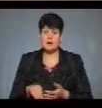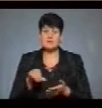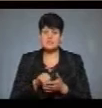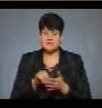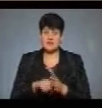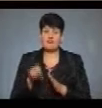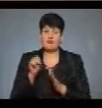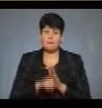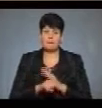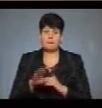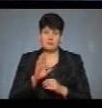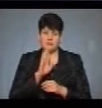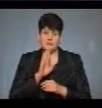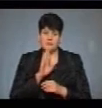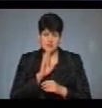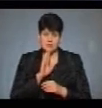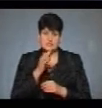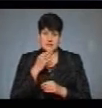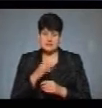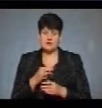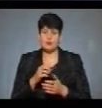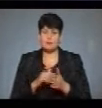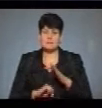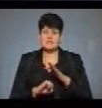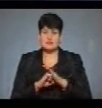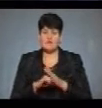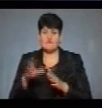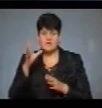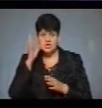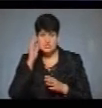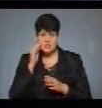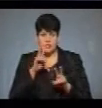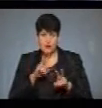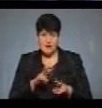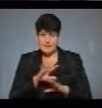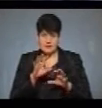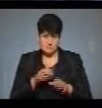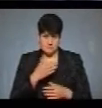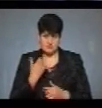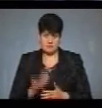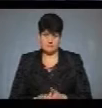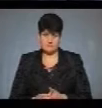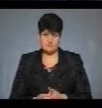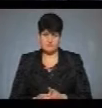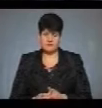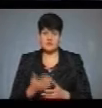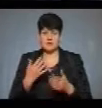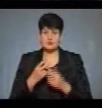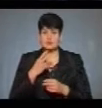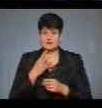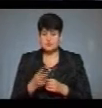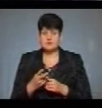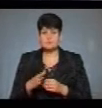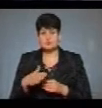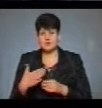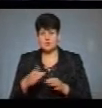вбитої Василь Притула відповів, що підстав вважати цей огляд незаконним немає. Чи виходити з позиції Верховного суду,